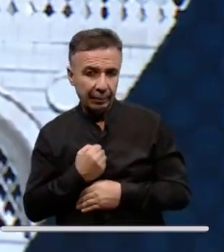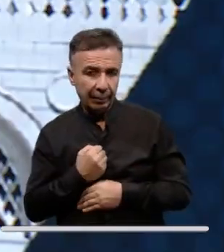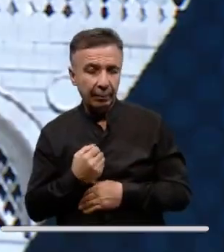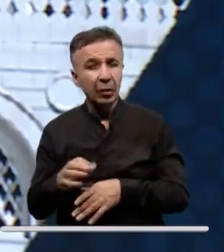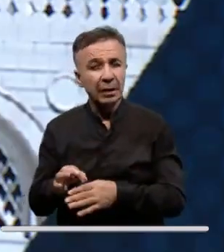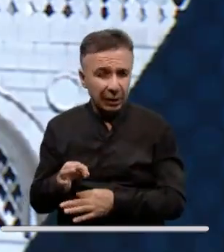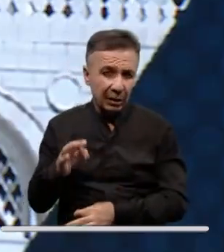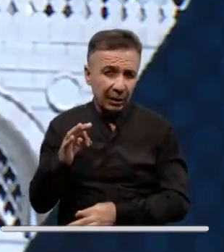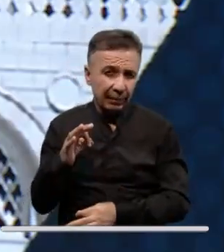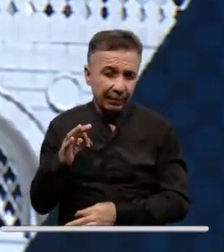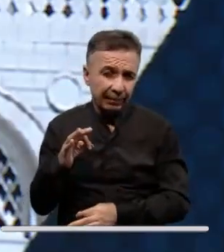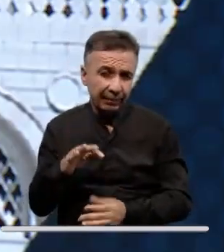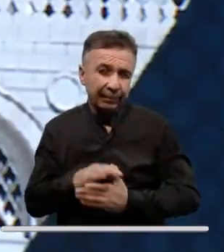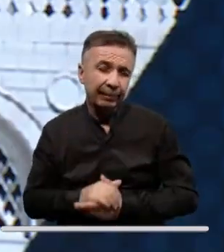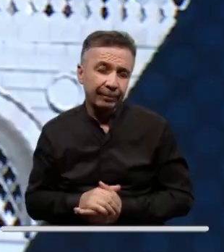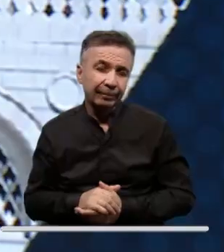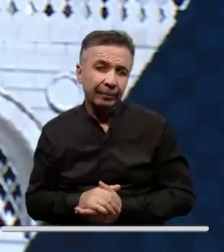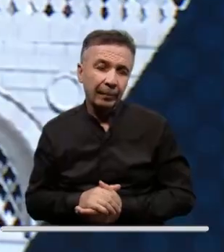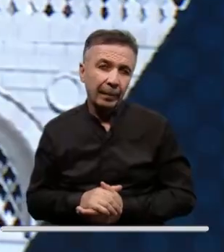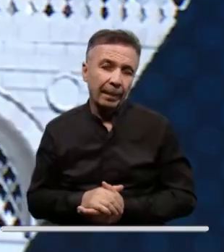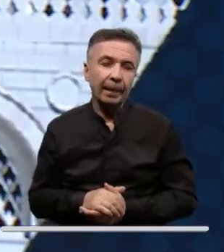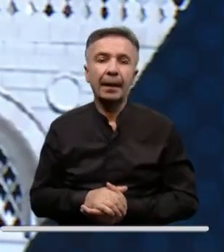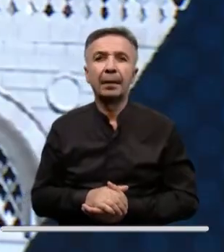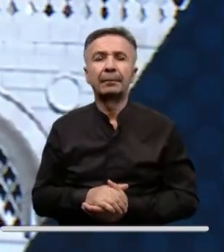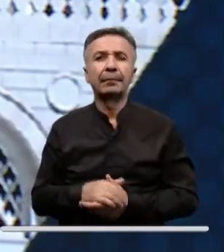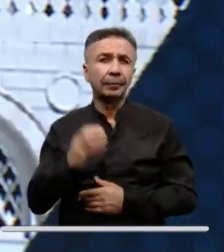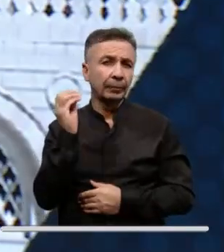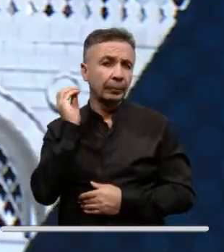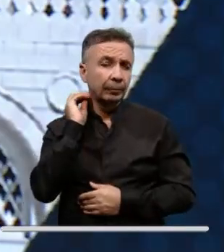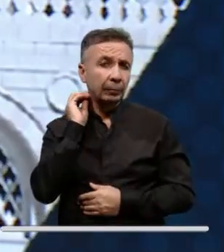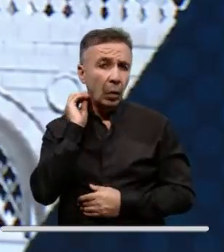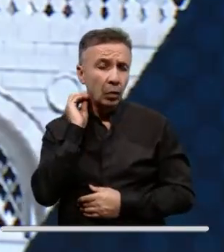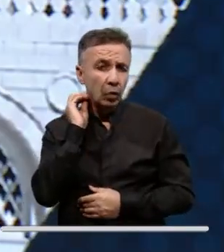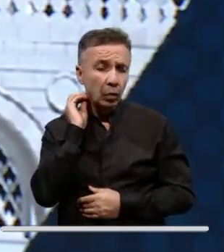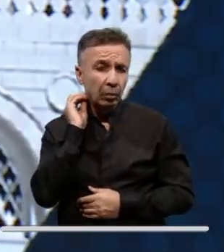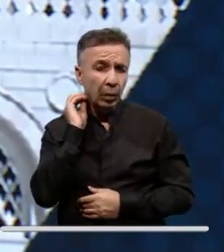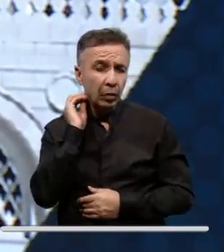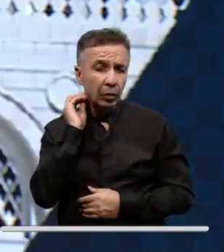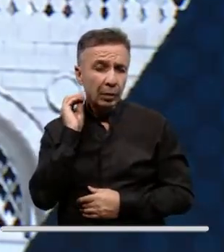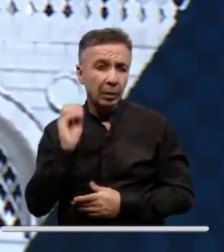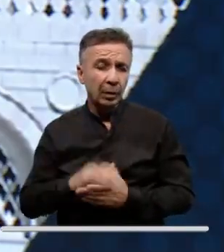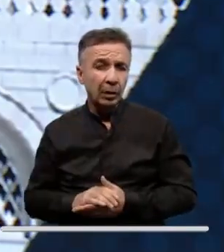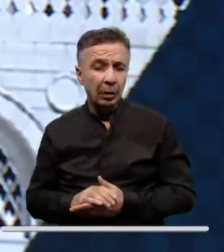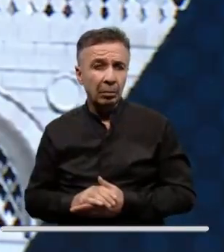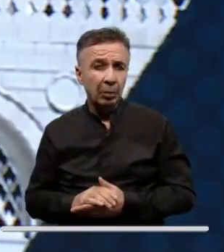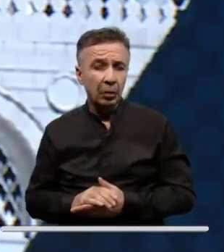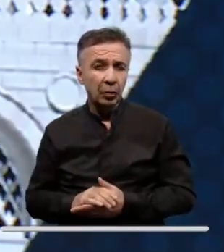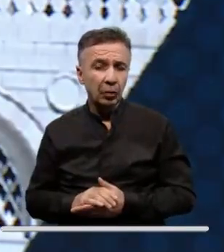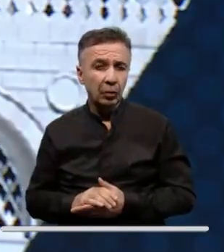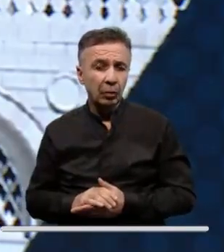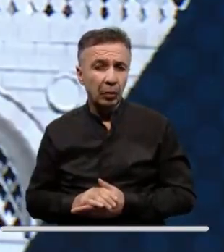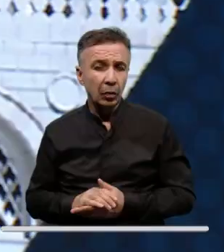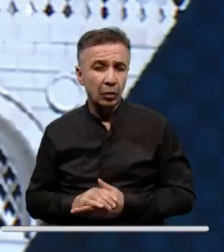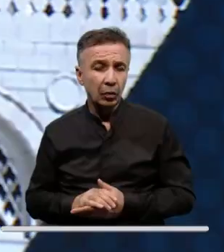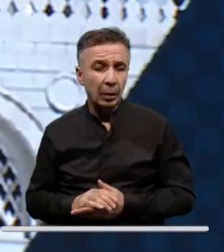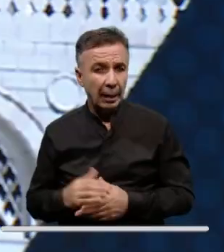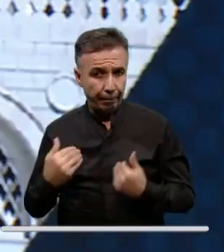kişinin Eee borcunu üstleniyorum kefilim değil dikkat edin borcunu üstleniyorum